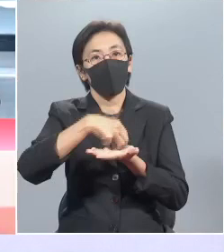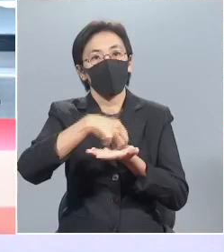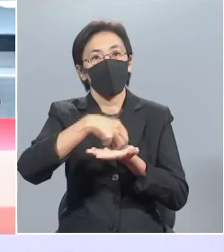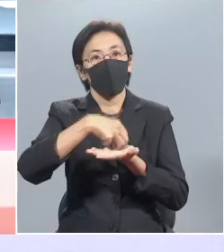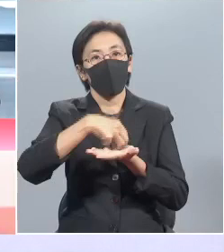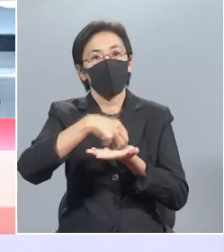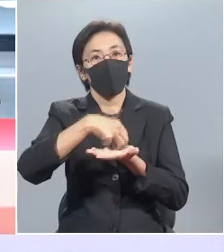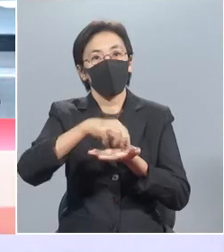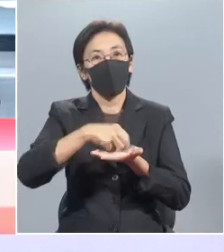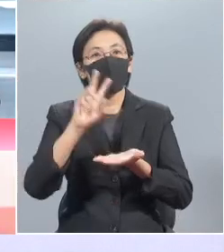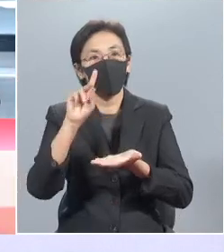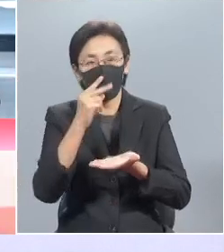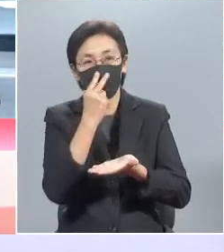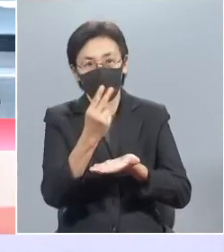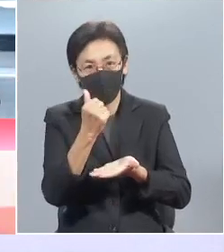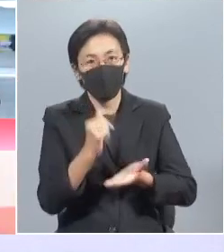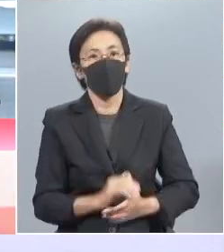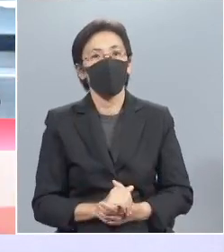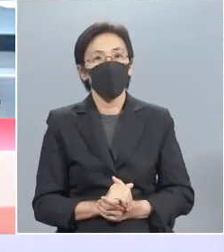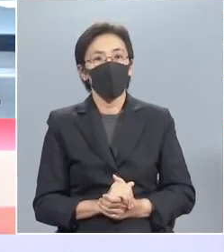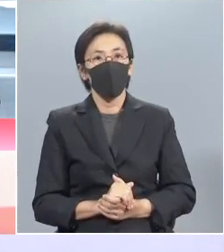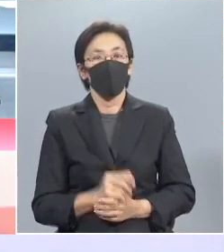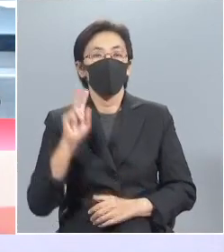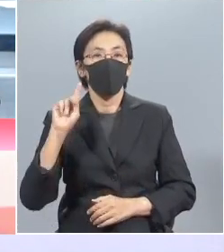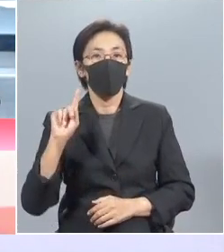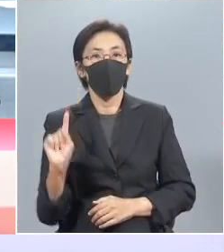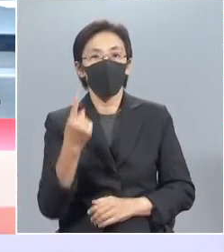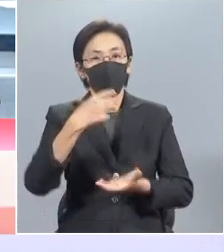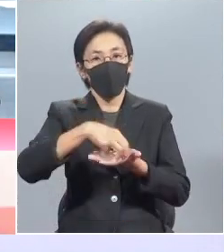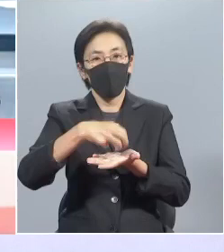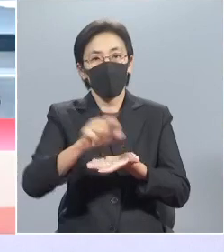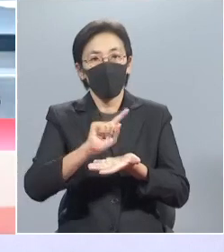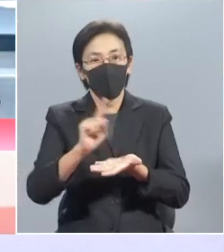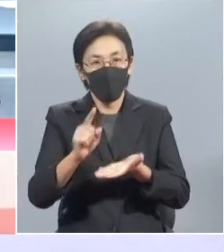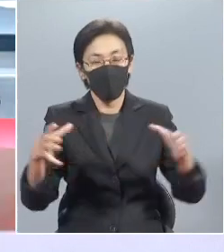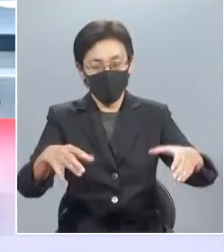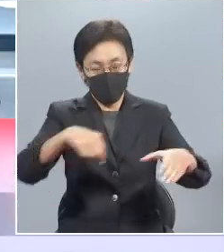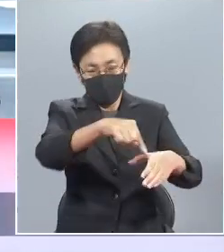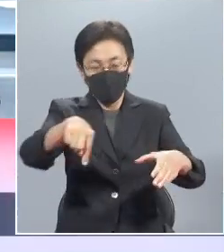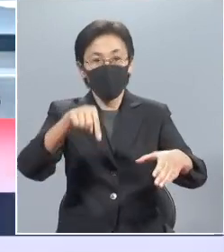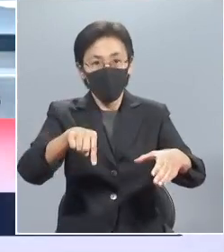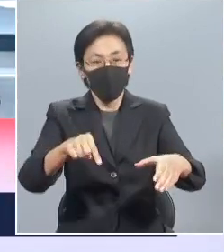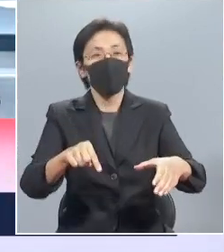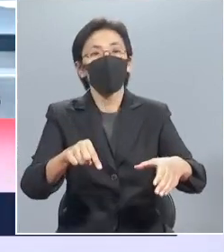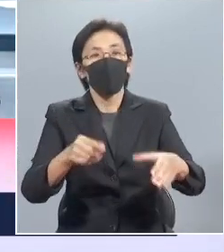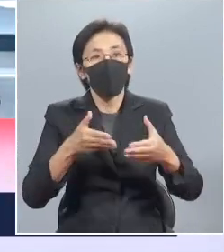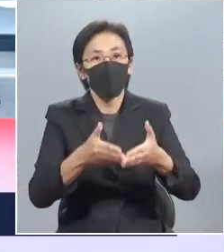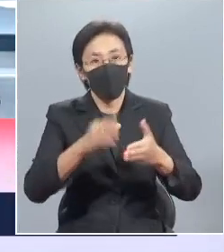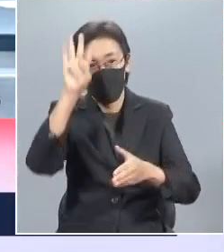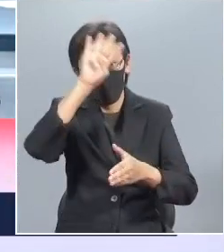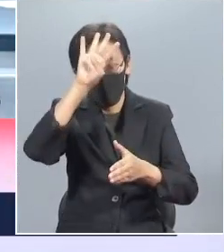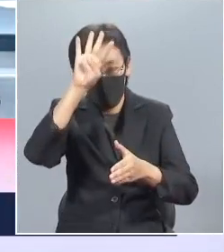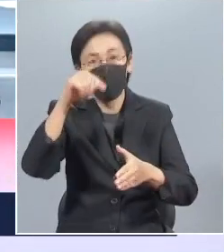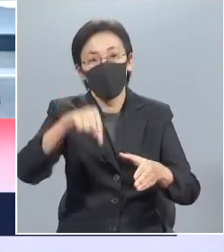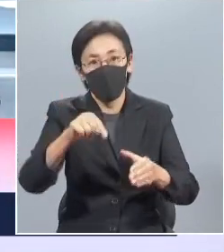อ่ะค่ะเอาล่ะไปเรื่องแรกวันนี้นะครับชมครับก็แน่นอนครับเรื่องราวของคลาสเตอร์ที่คลองเตยนะครับเมื่อช่วงเช้าที่ผ่าน